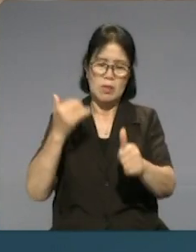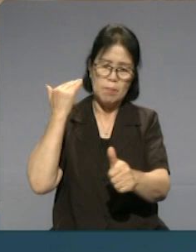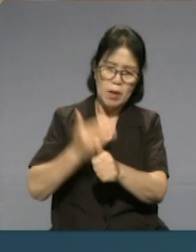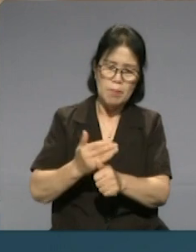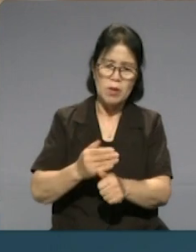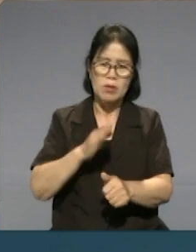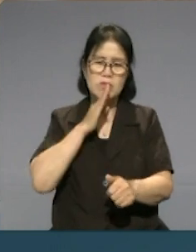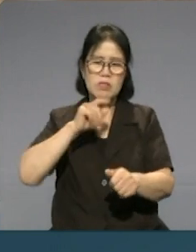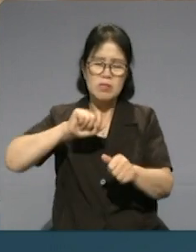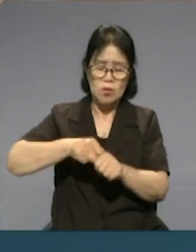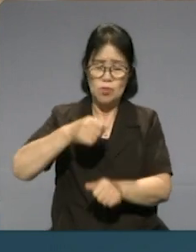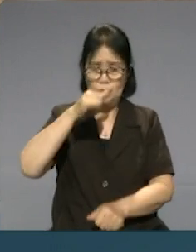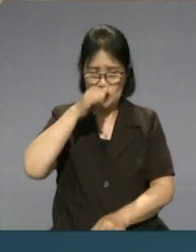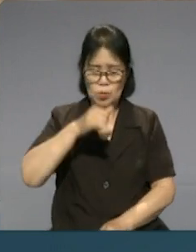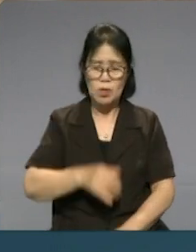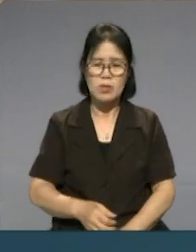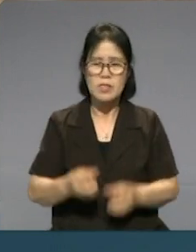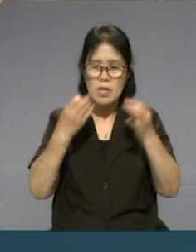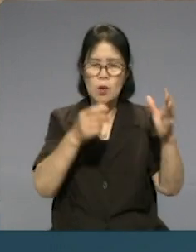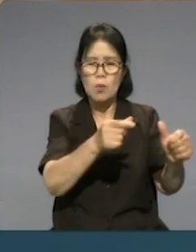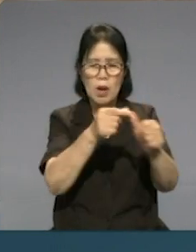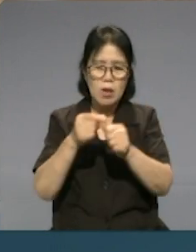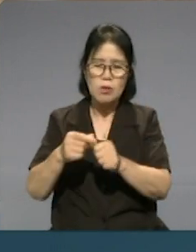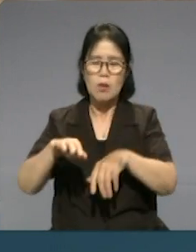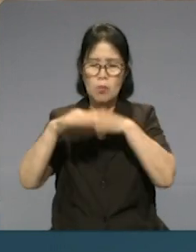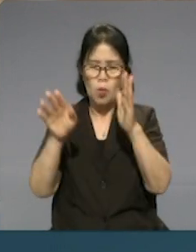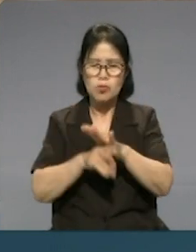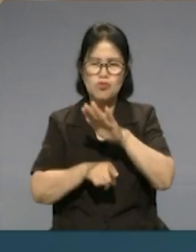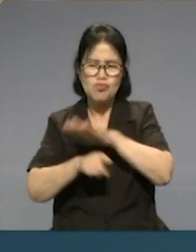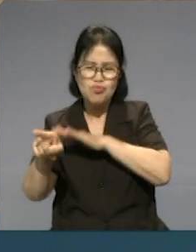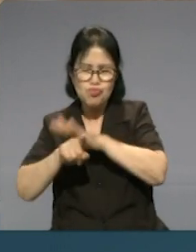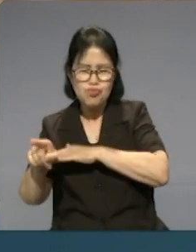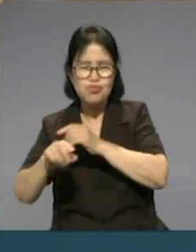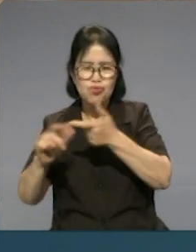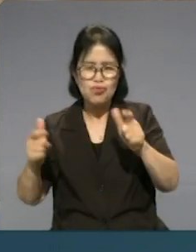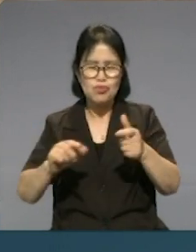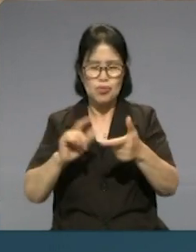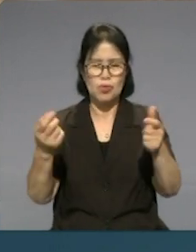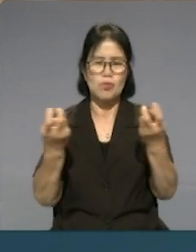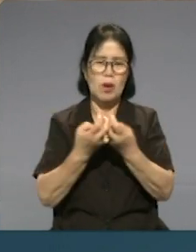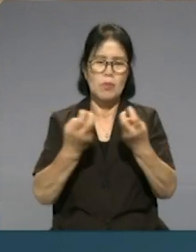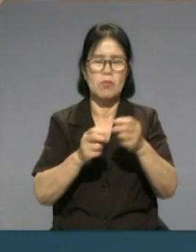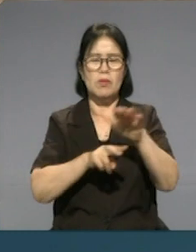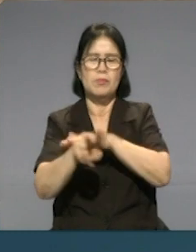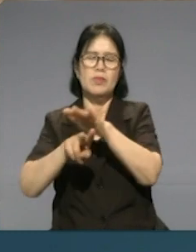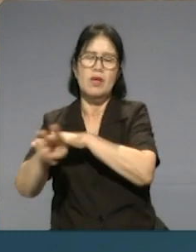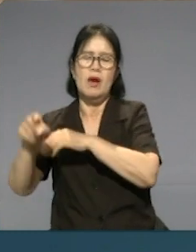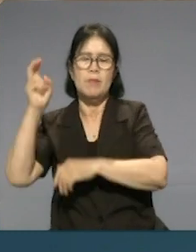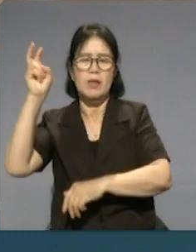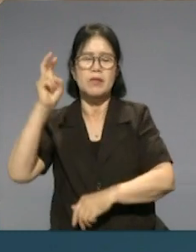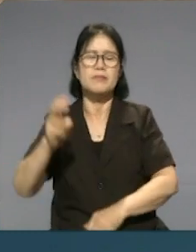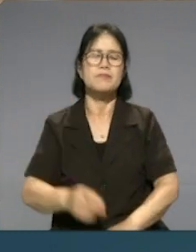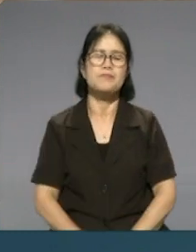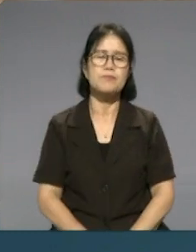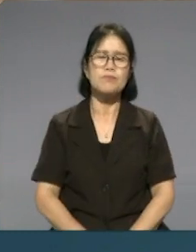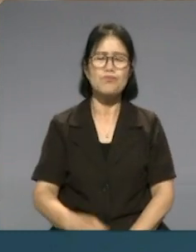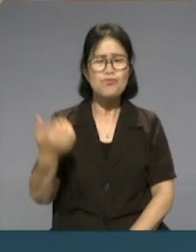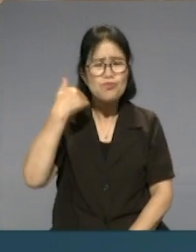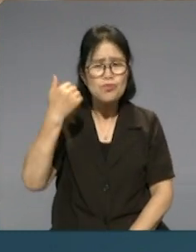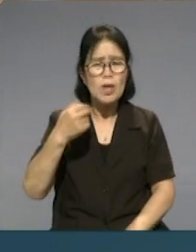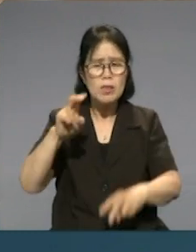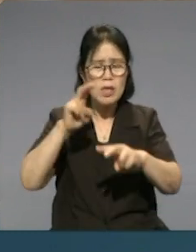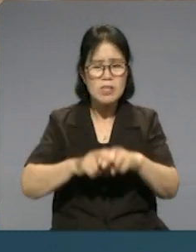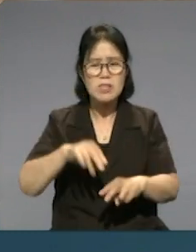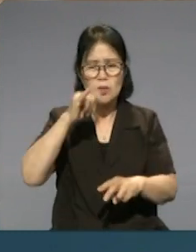실형은 불가피할 테고 새로 발령내면 모두가 전출, 병가 등 각가지 방법 동원해 피할 것이다. 그 누가 그 자리에